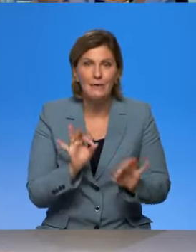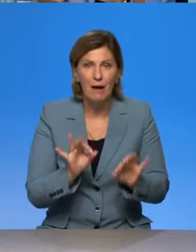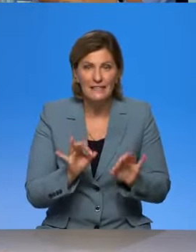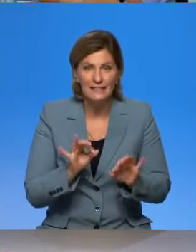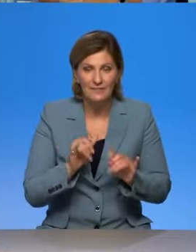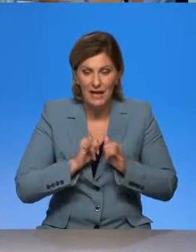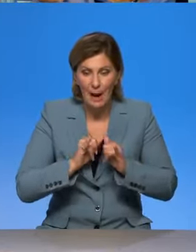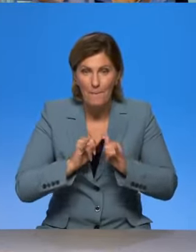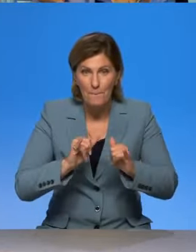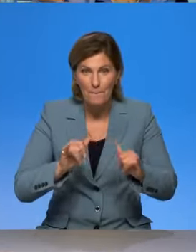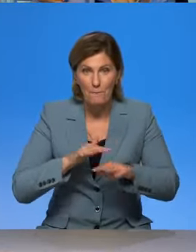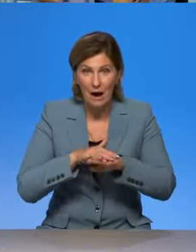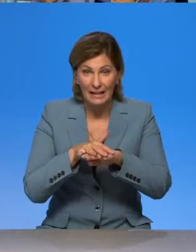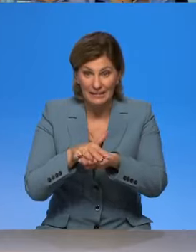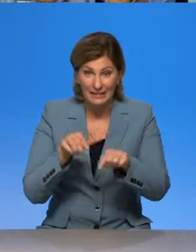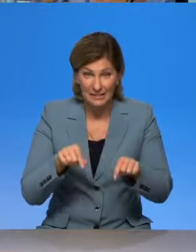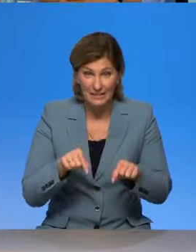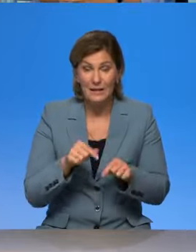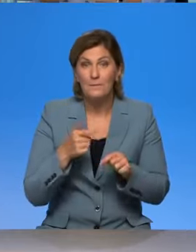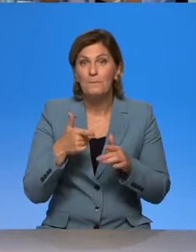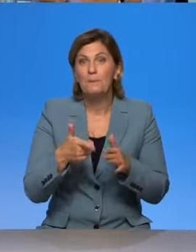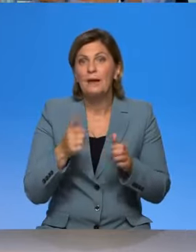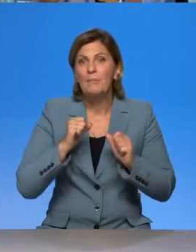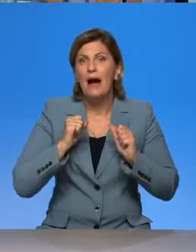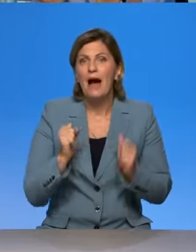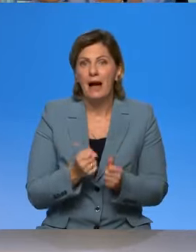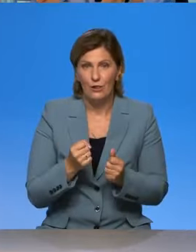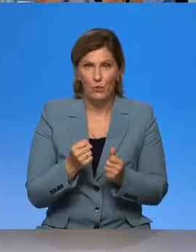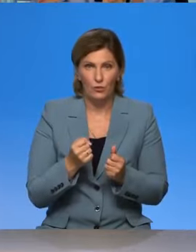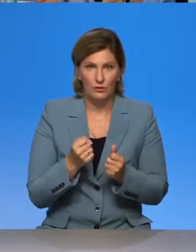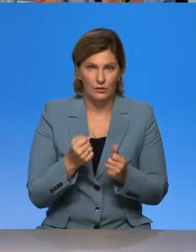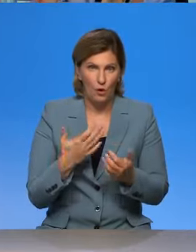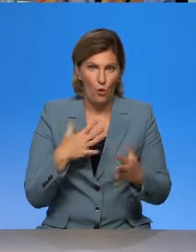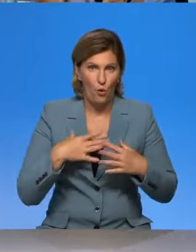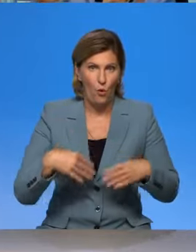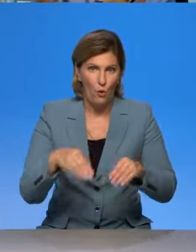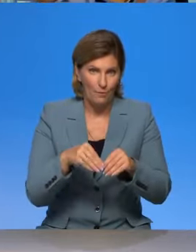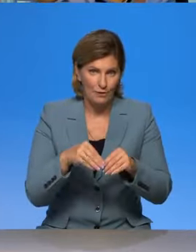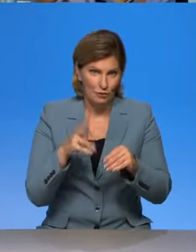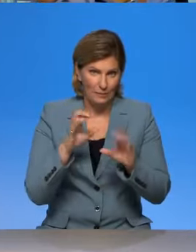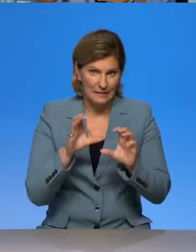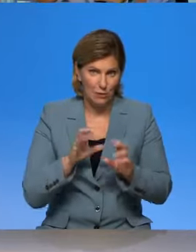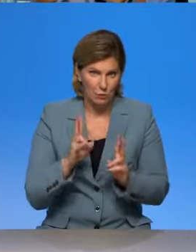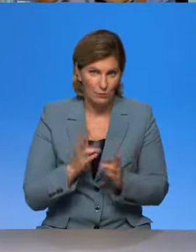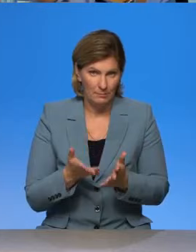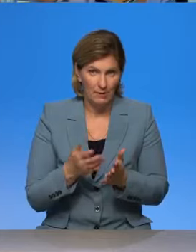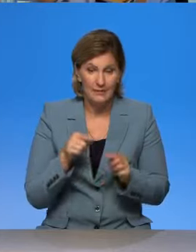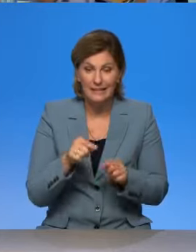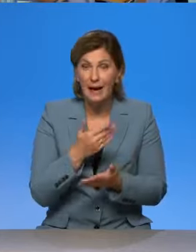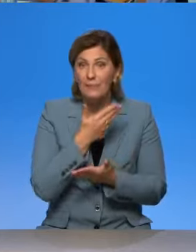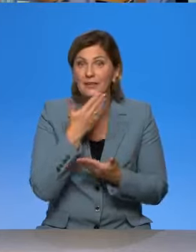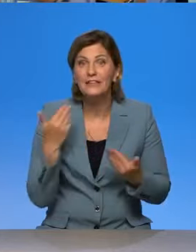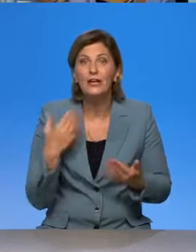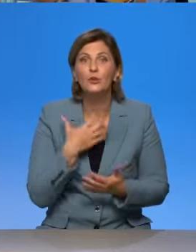что парадоксально, да, вот холодное общество – это те общества, которые функционируют исключительно по законам и правилам. То есть там нет особой потребности вот